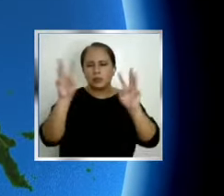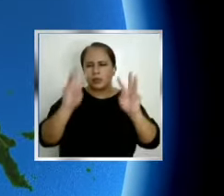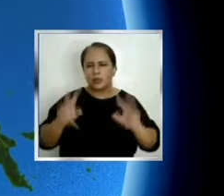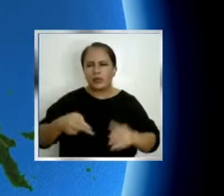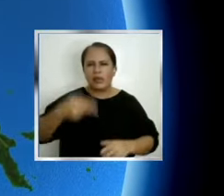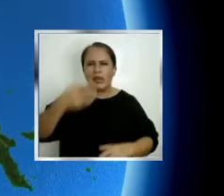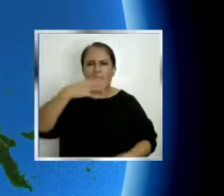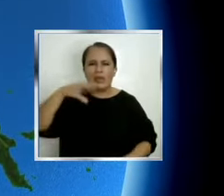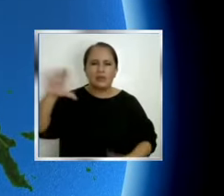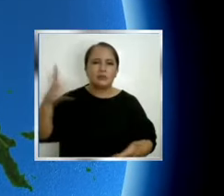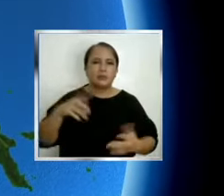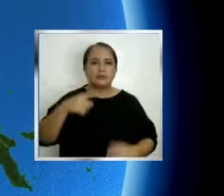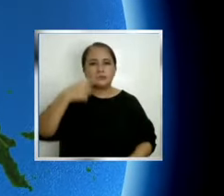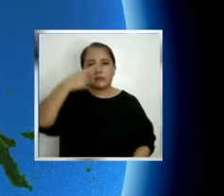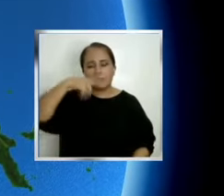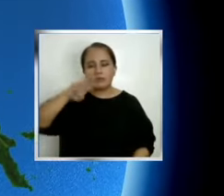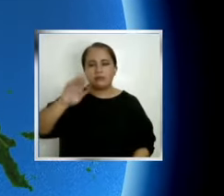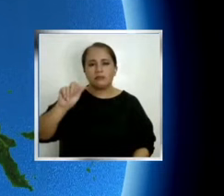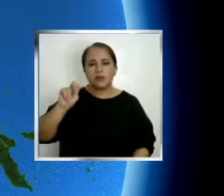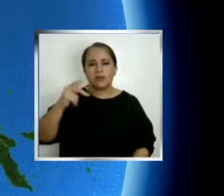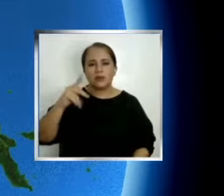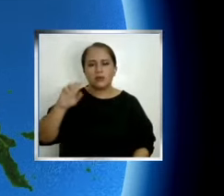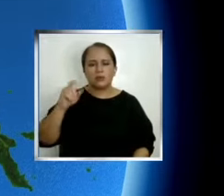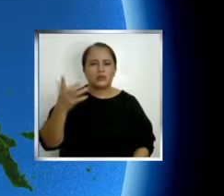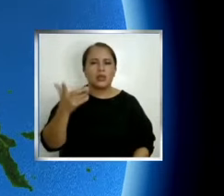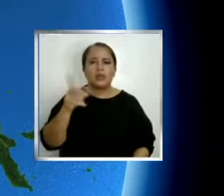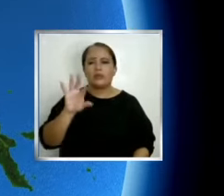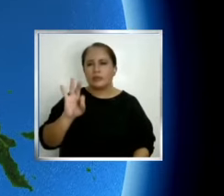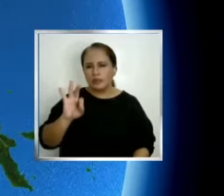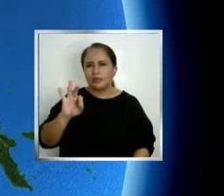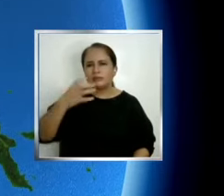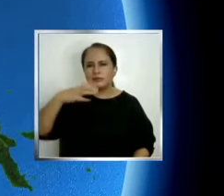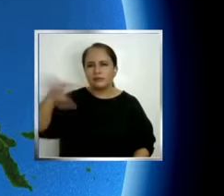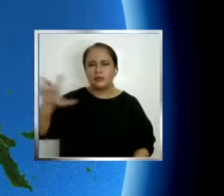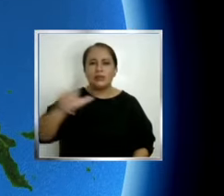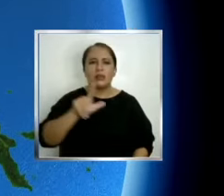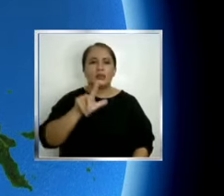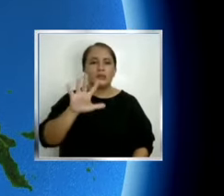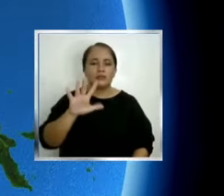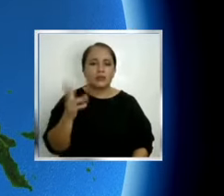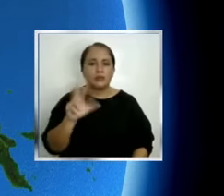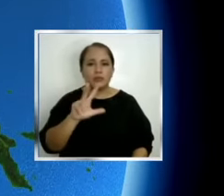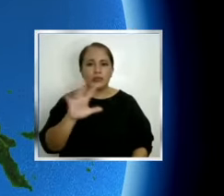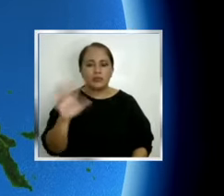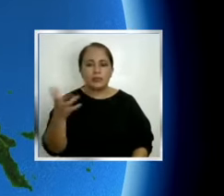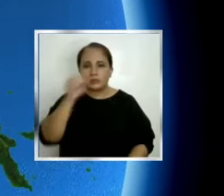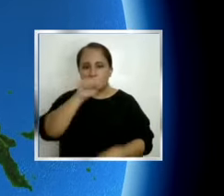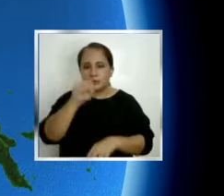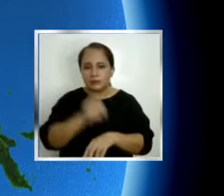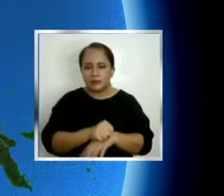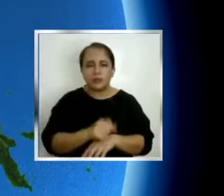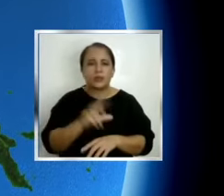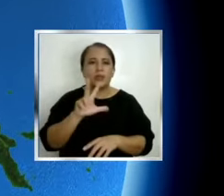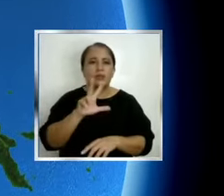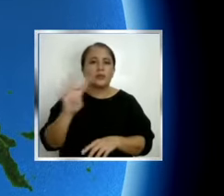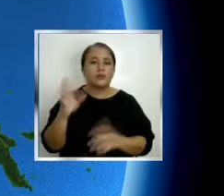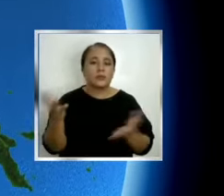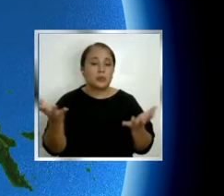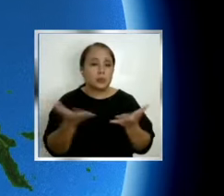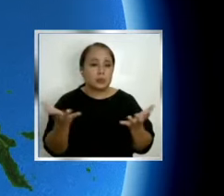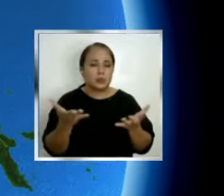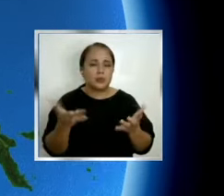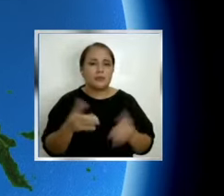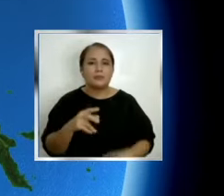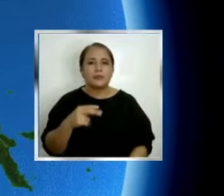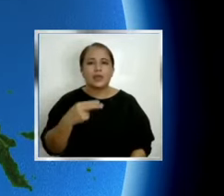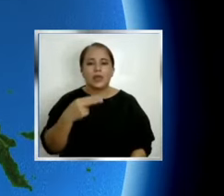Bangkok, Thailand na aabot sa 39 degrees Celsius, 35 degrees Celsius naman sa Singapore at 34 degrees Celsius sa Hanoi, Vietnam